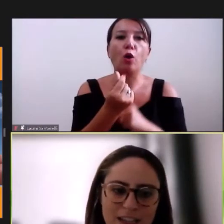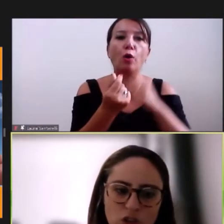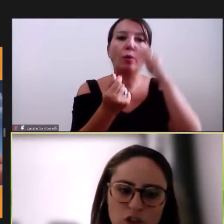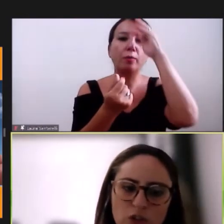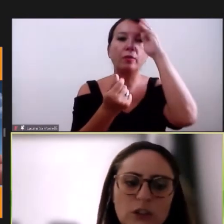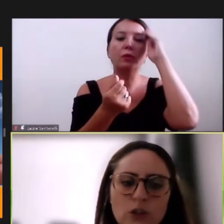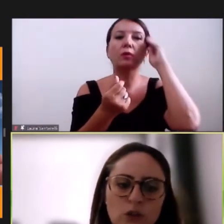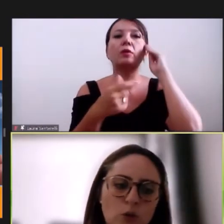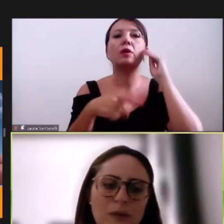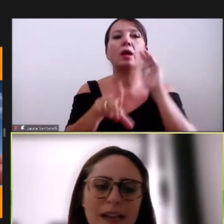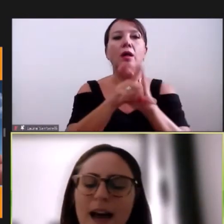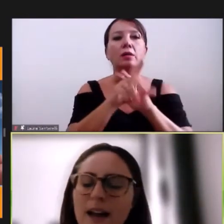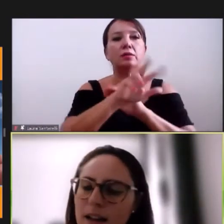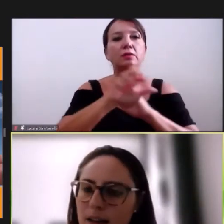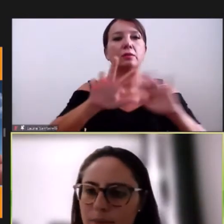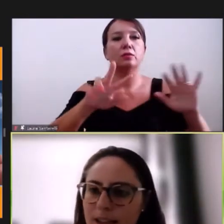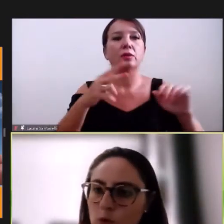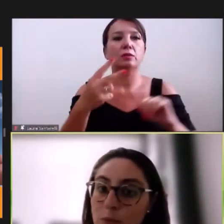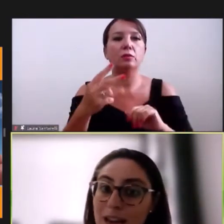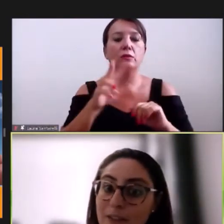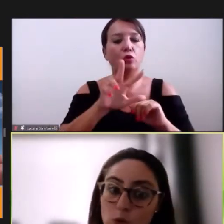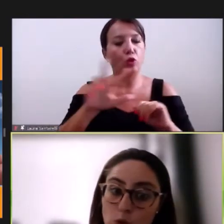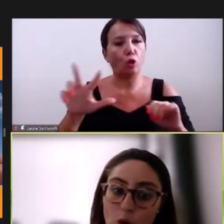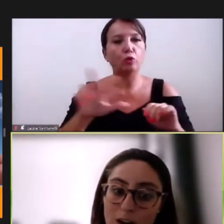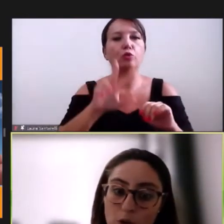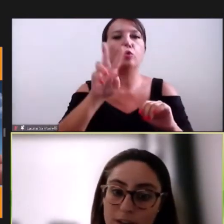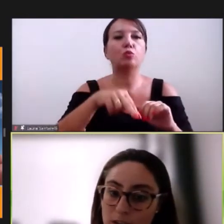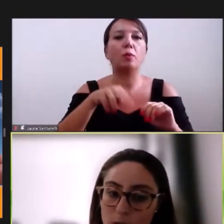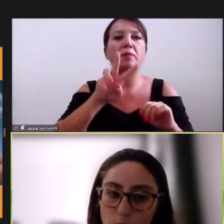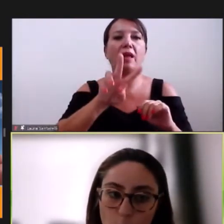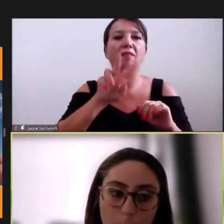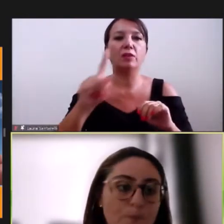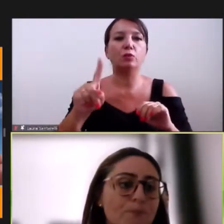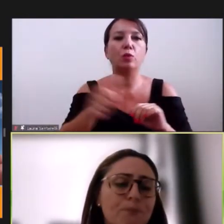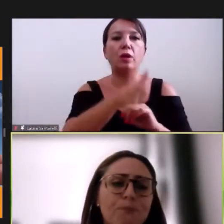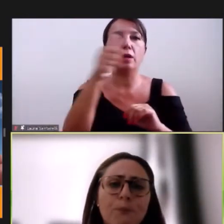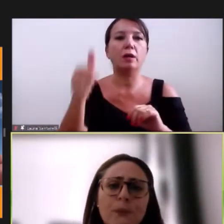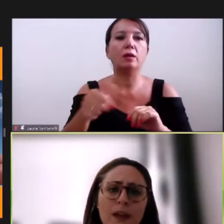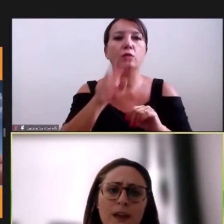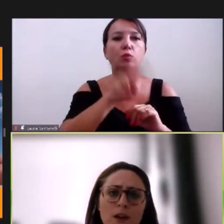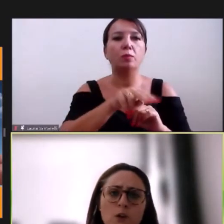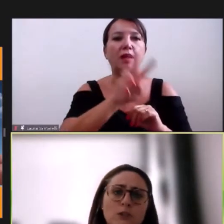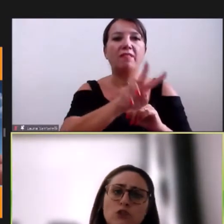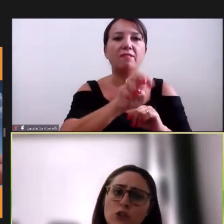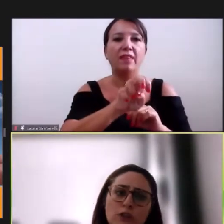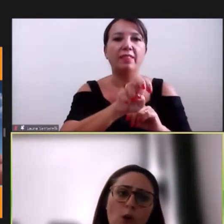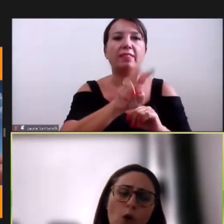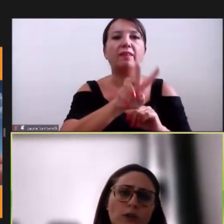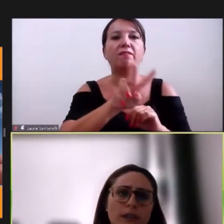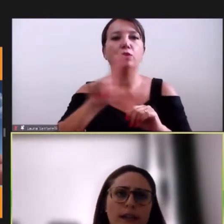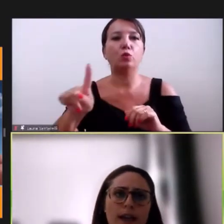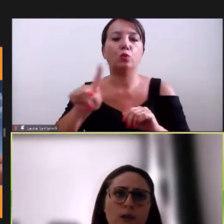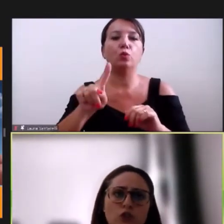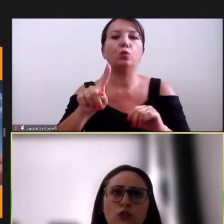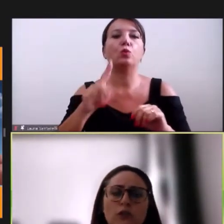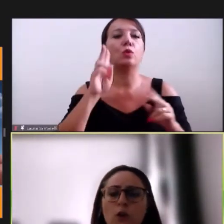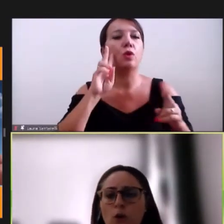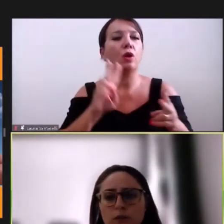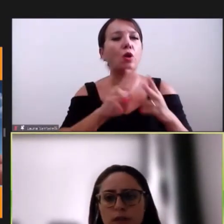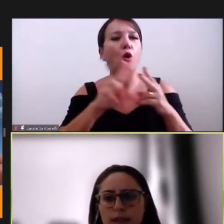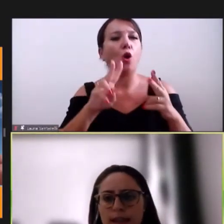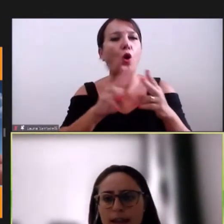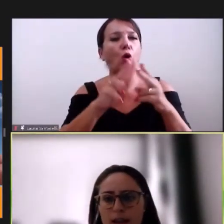definito dalla legge 388 del 2000, del 2021, anno 2021. Questo ciclo di incontri è un